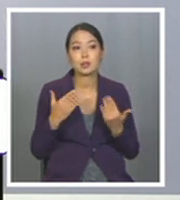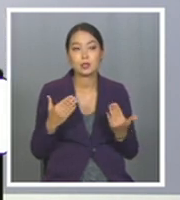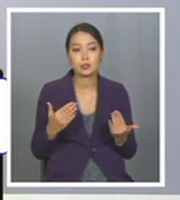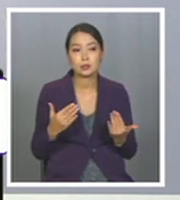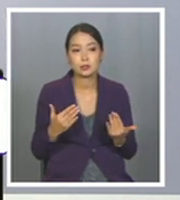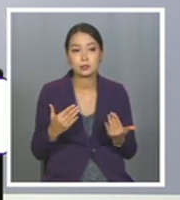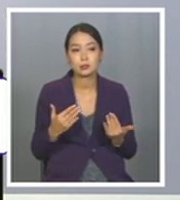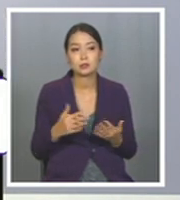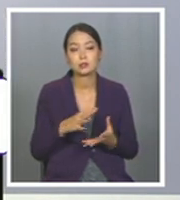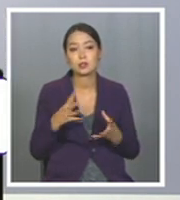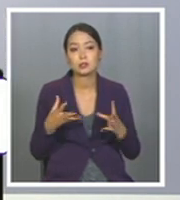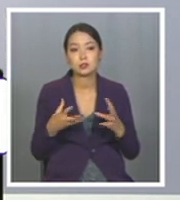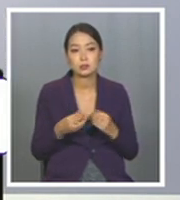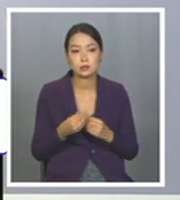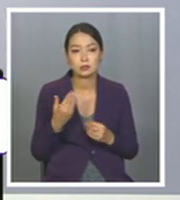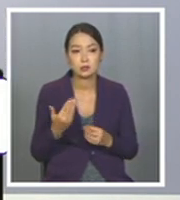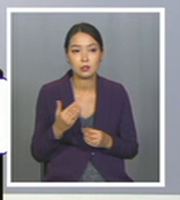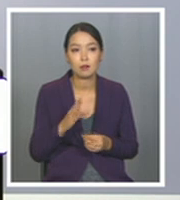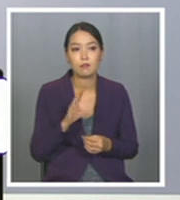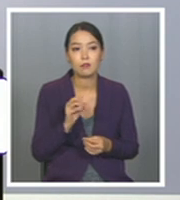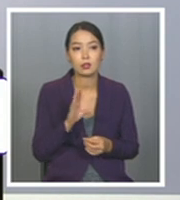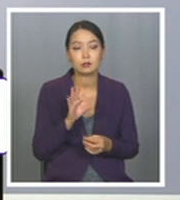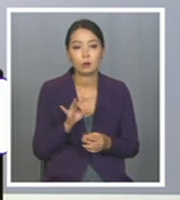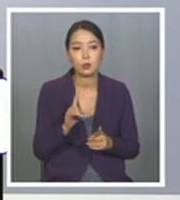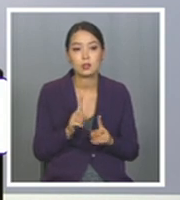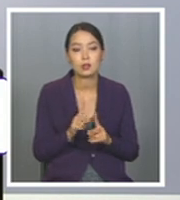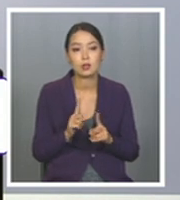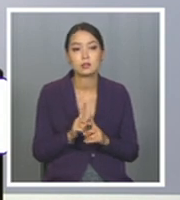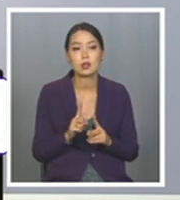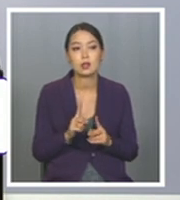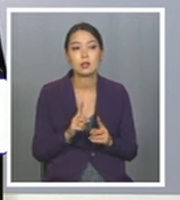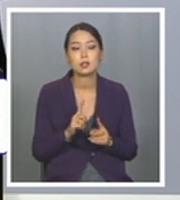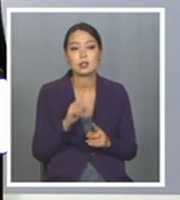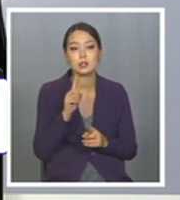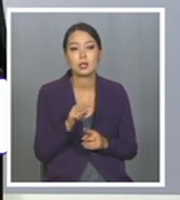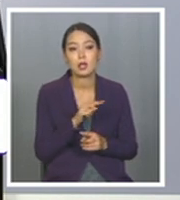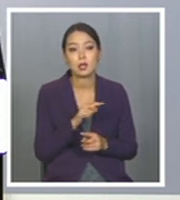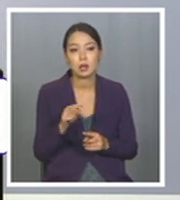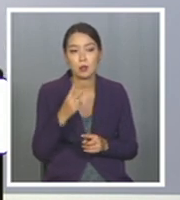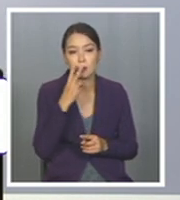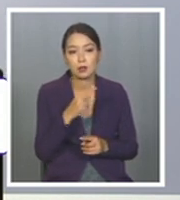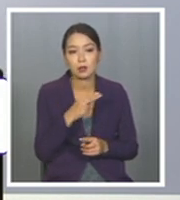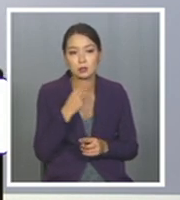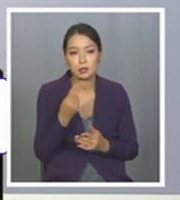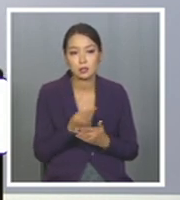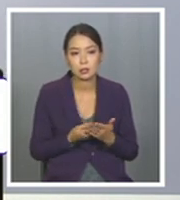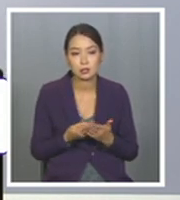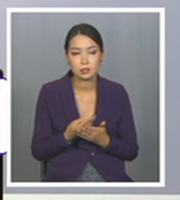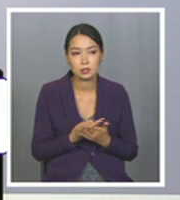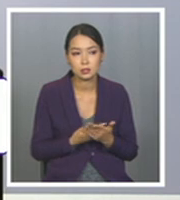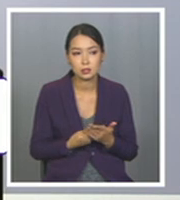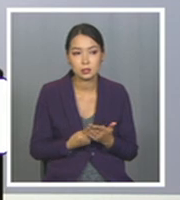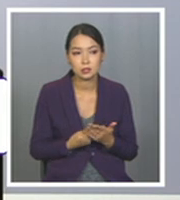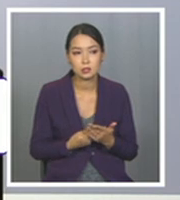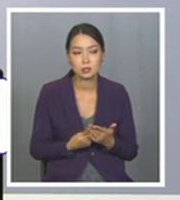Енді осы нәрселерді векторлық диаграмма әдісі арқылы түсіндіріп көрейік. Жаңа айтып кеткеніміздей міне мынау